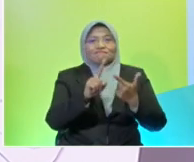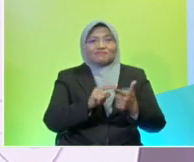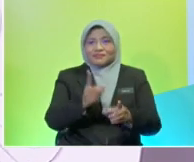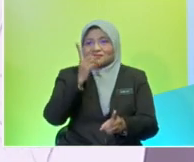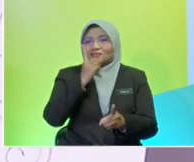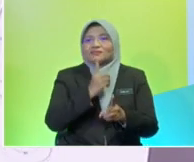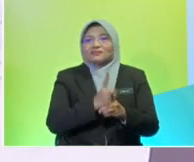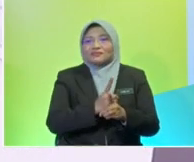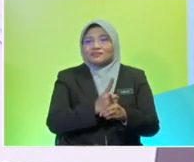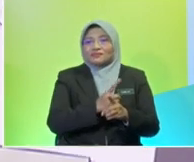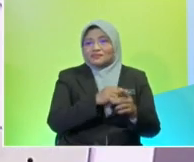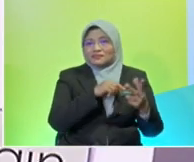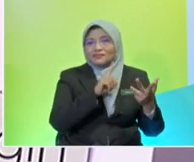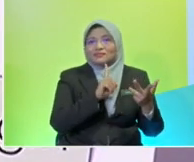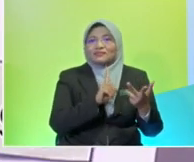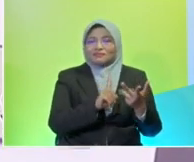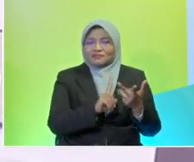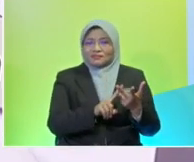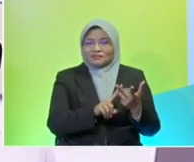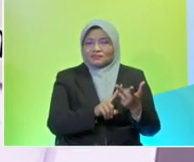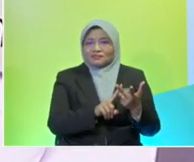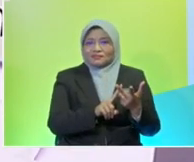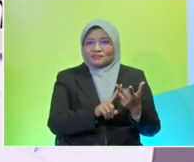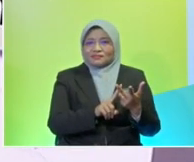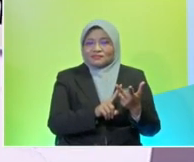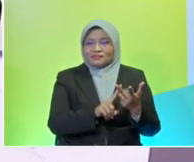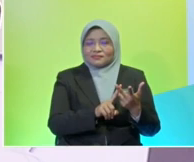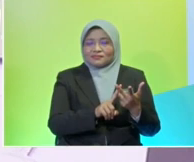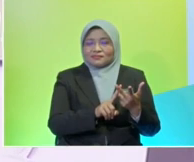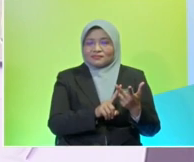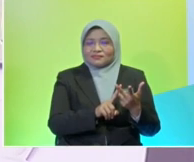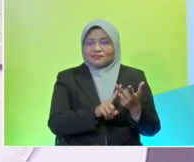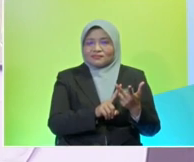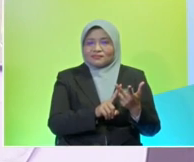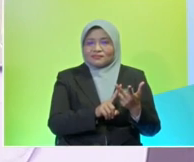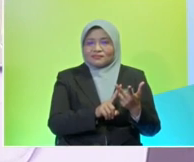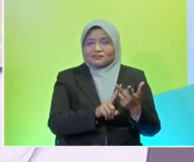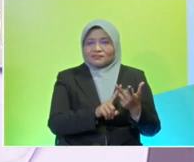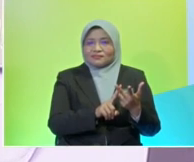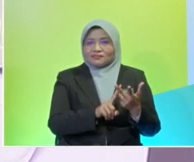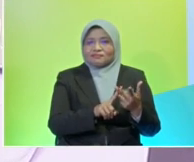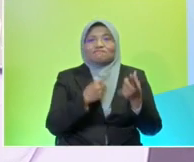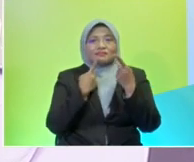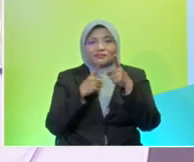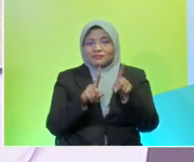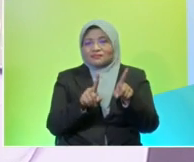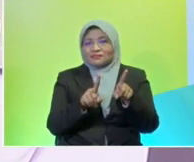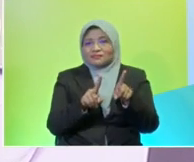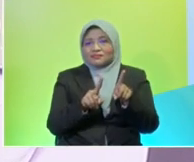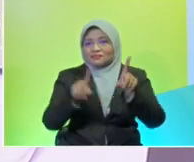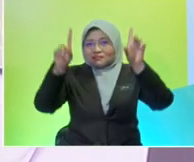kalau kita lihat ada titisan air ya jatuh tiba-tiba awan pakai itu adalah cuaca